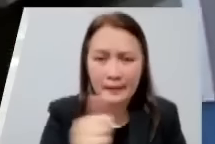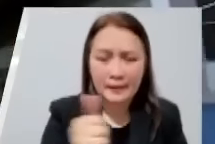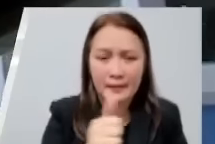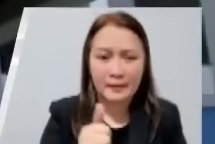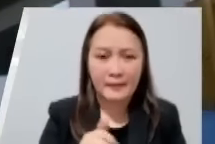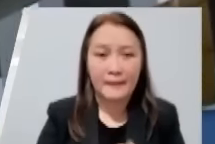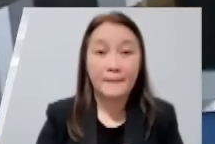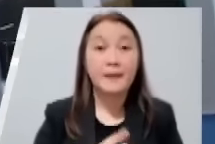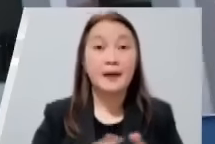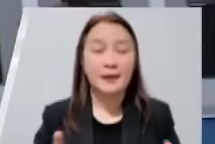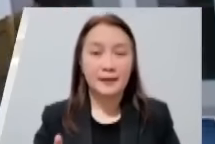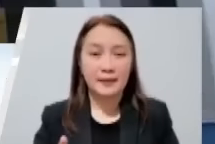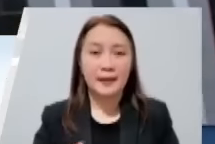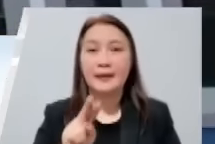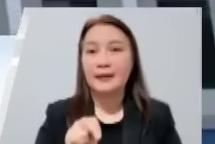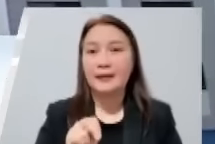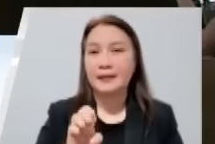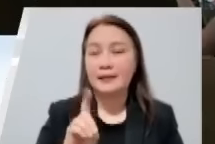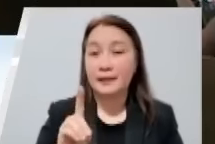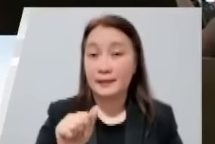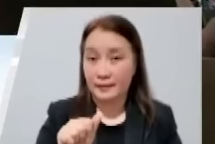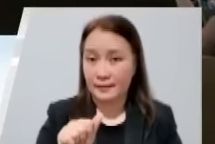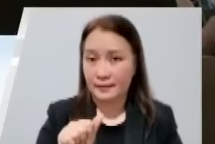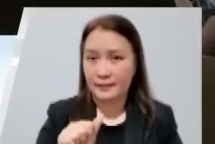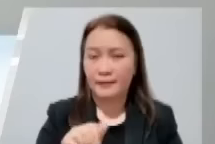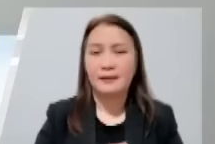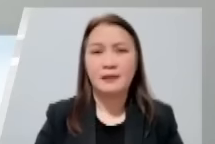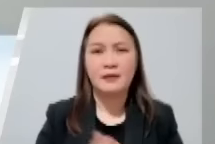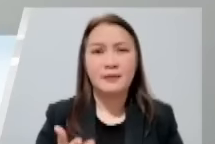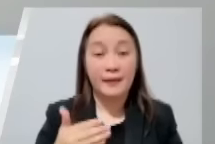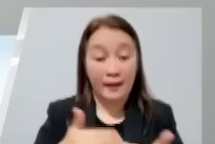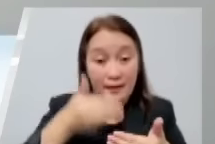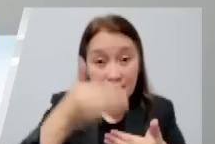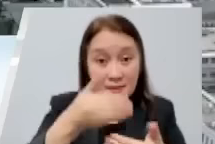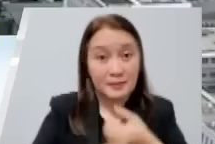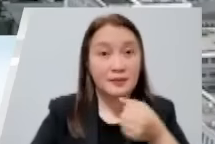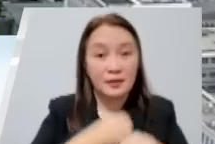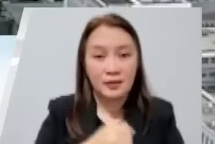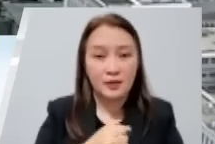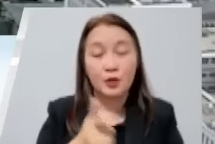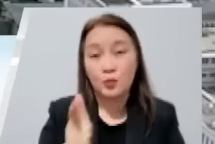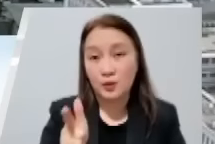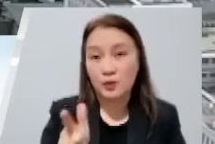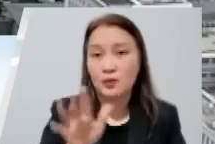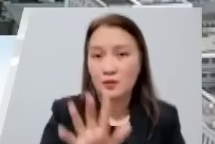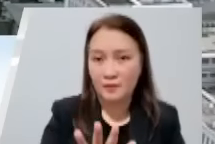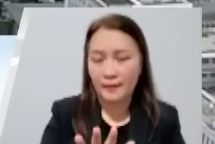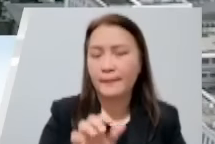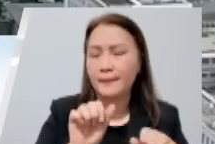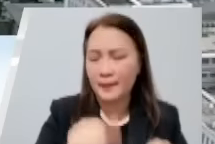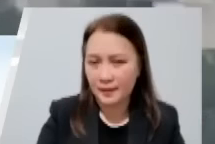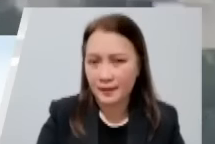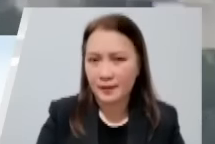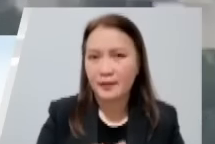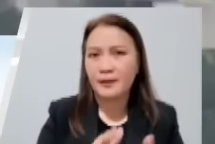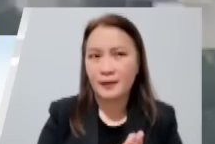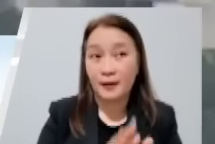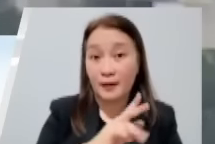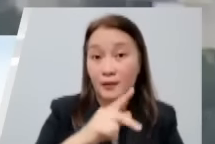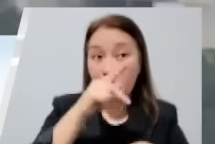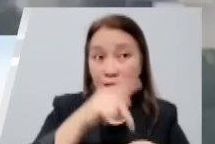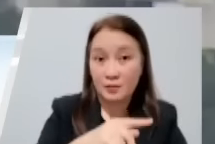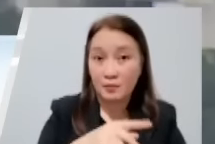National Economic Development Authority, o NEDA, sa susunod na taon, 2025, maaaring maituring na ang Pilipinas bilang isang upper